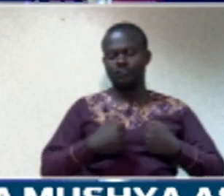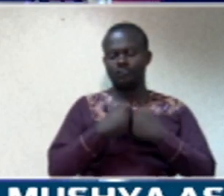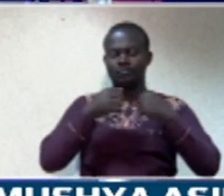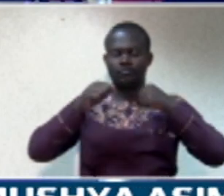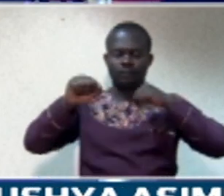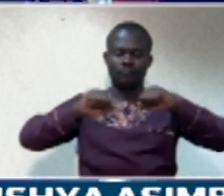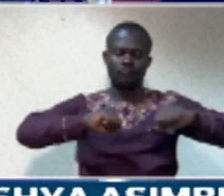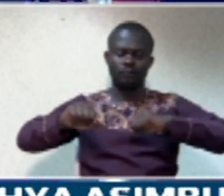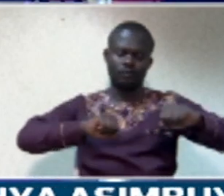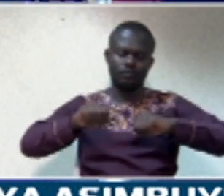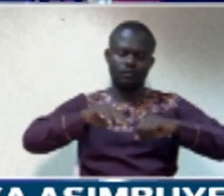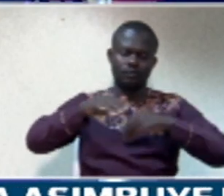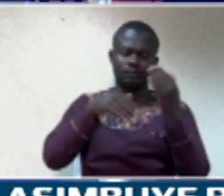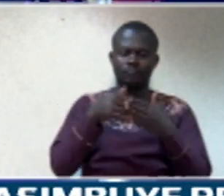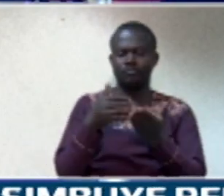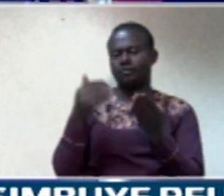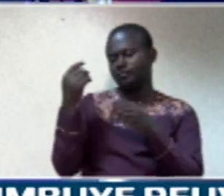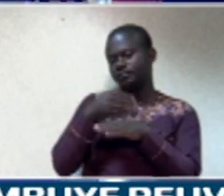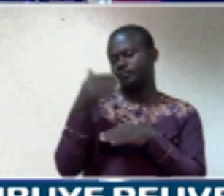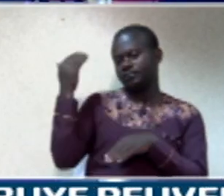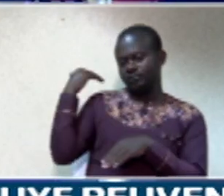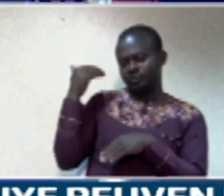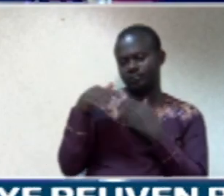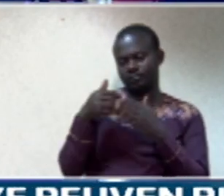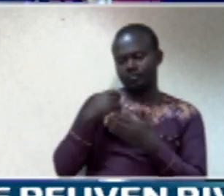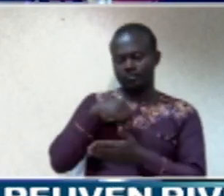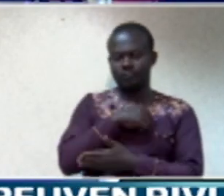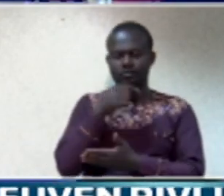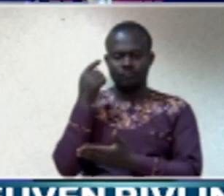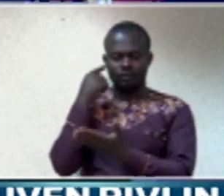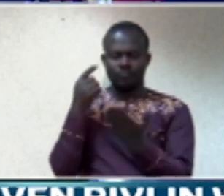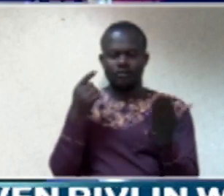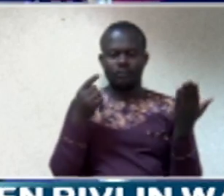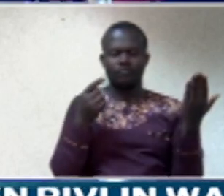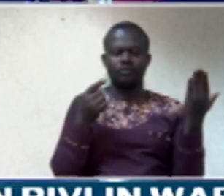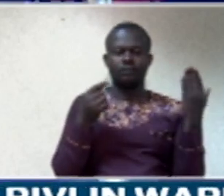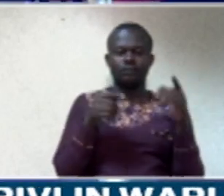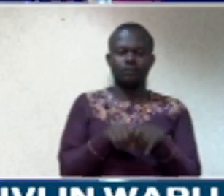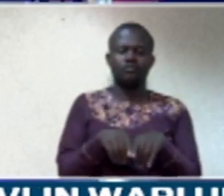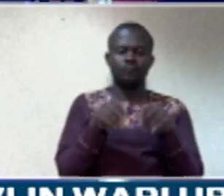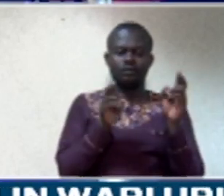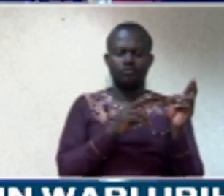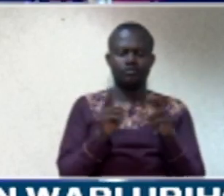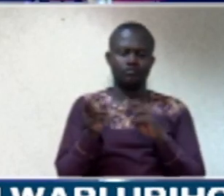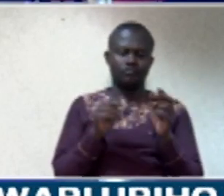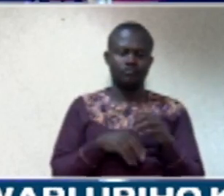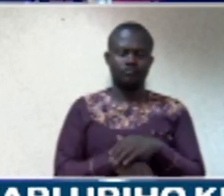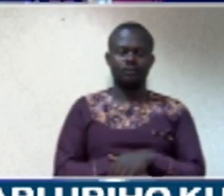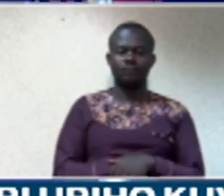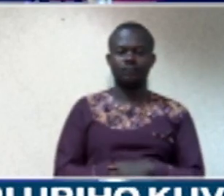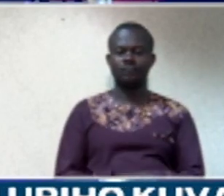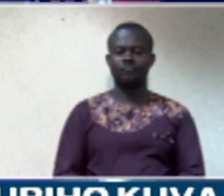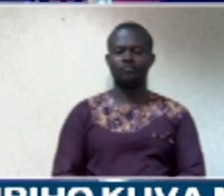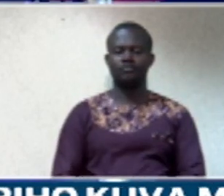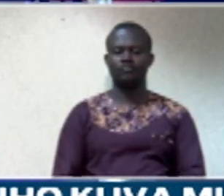n'imitingito yibasiye aka gace mu minsi ishize ariko ngo bamaze gusubukura ibikorwa byabo nk'ibisanzwe. Fisto Felix Abineza na